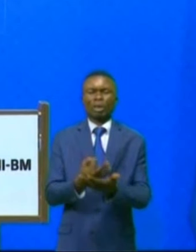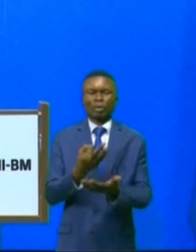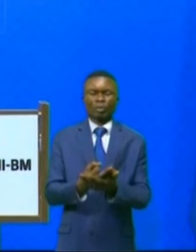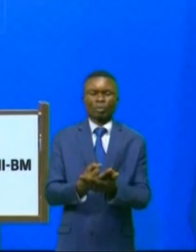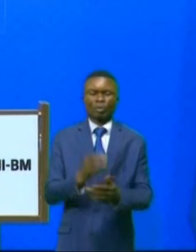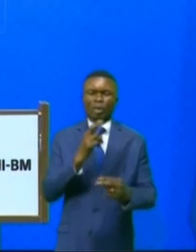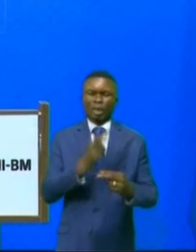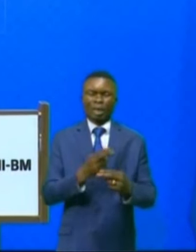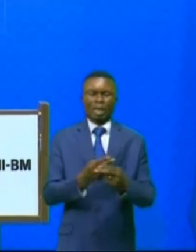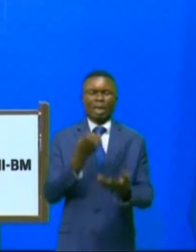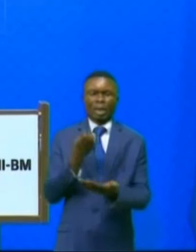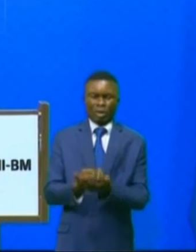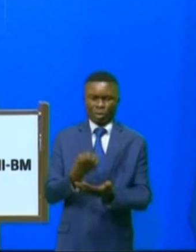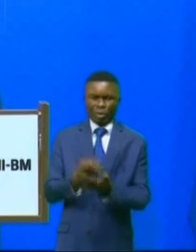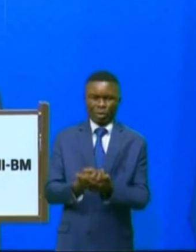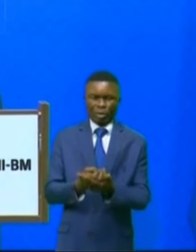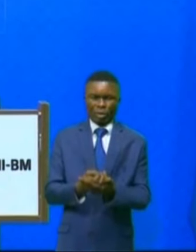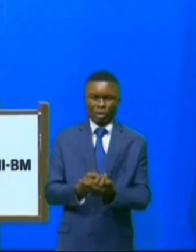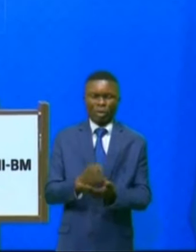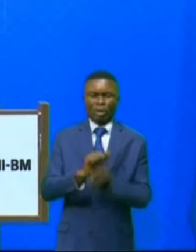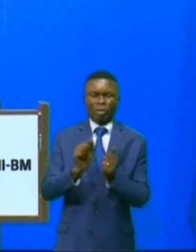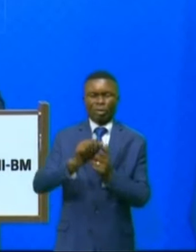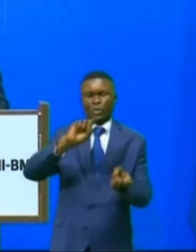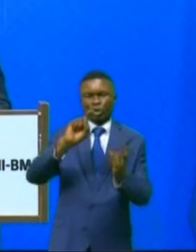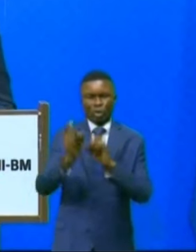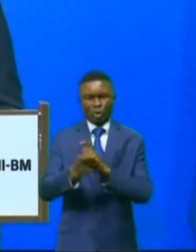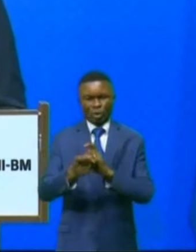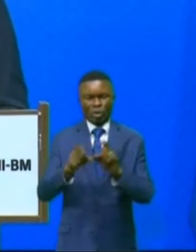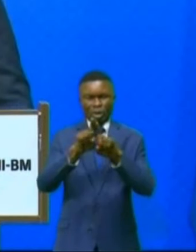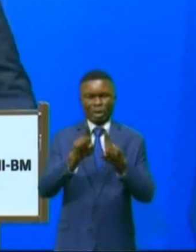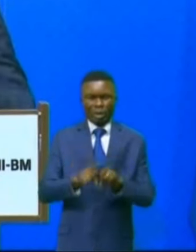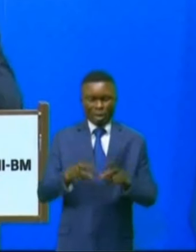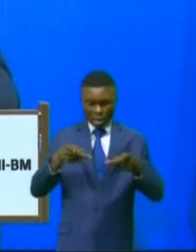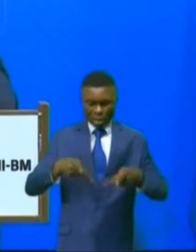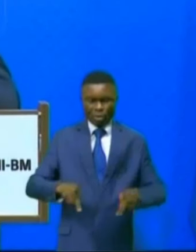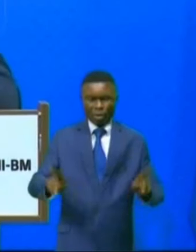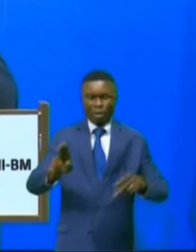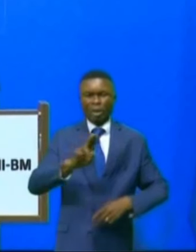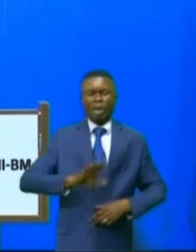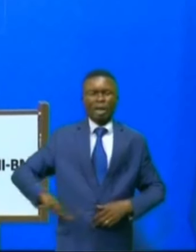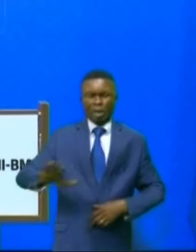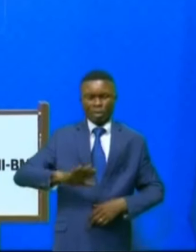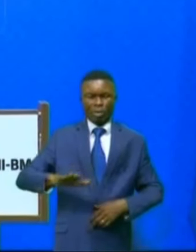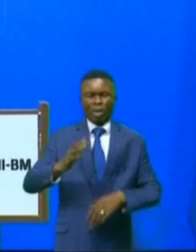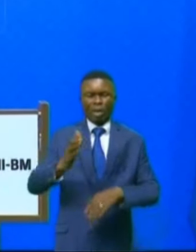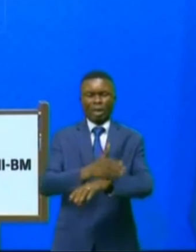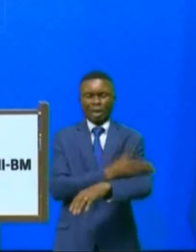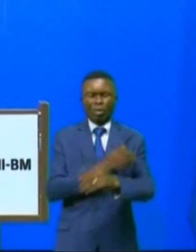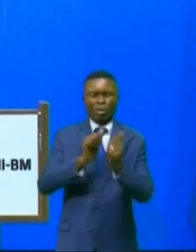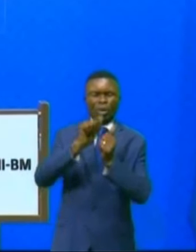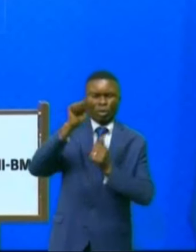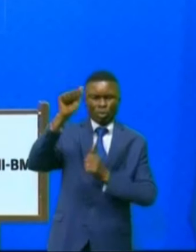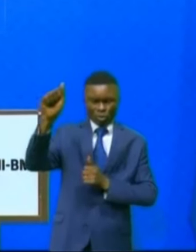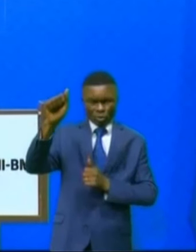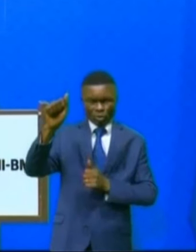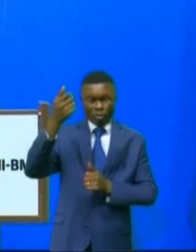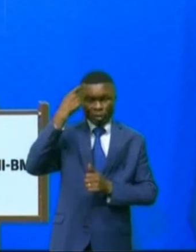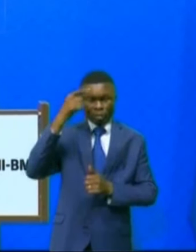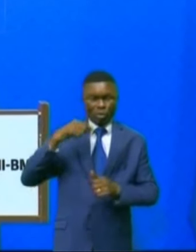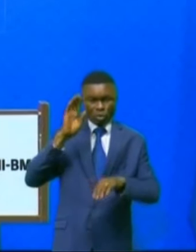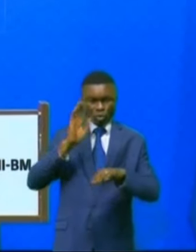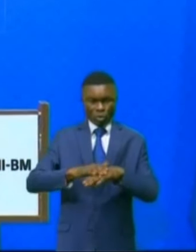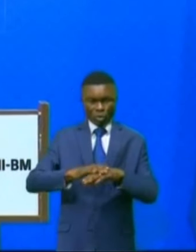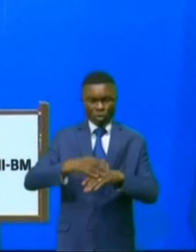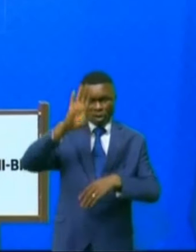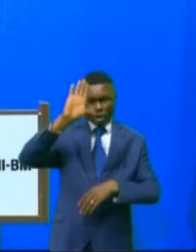gestion économique, sur le plan des réformes, pour permettre au pays d'aller encore plus loin. Et donc, si nous sommes arrivés à la